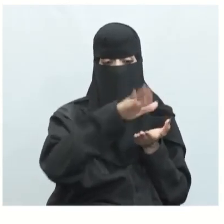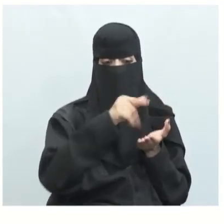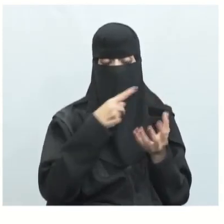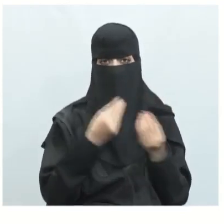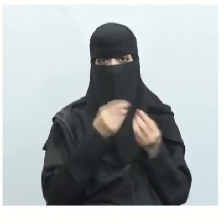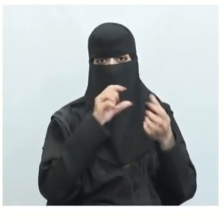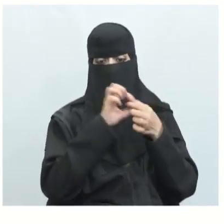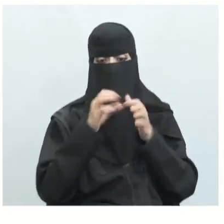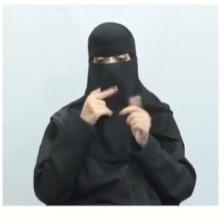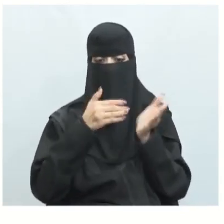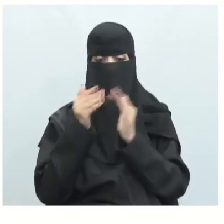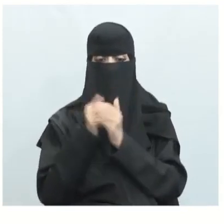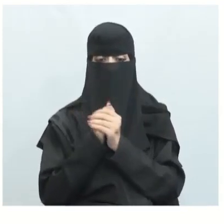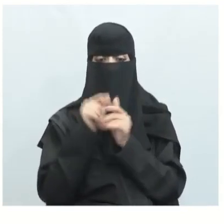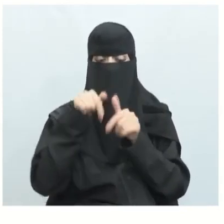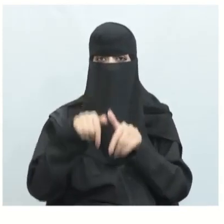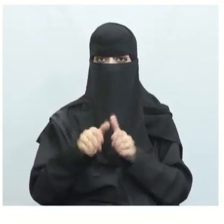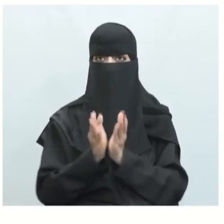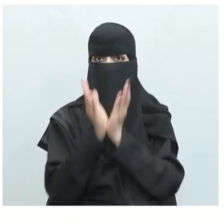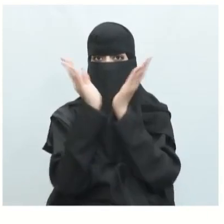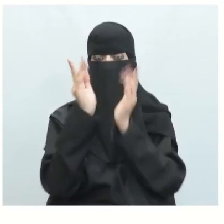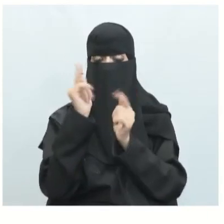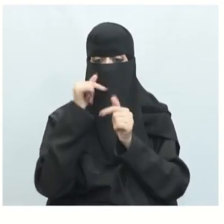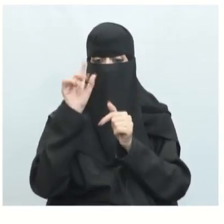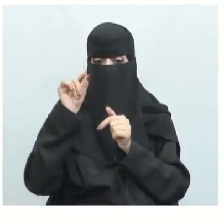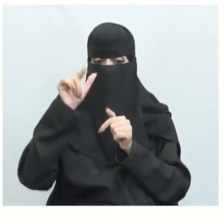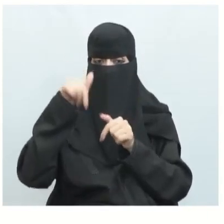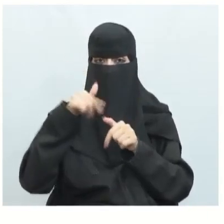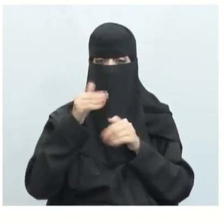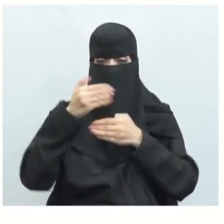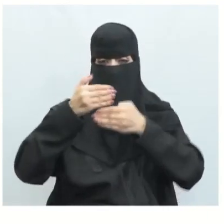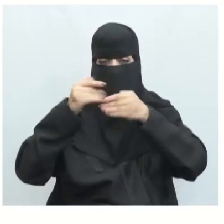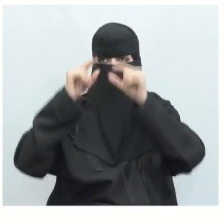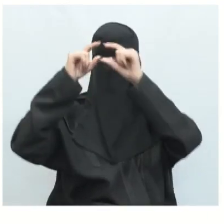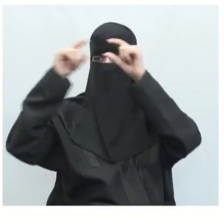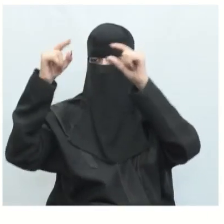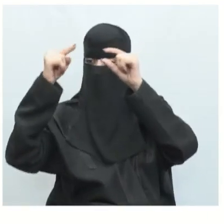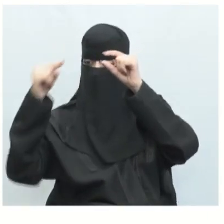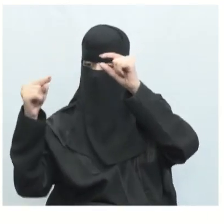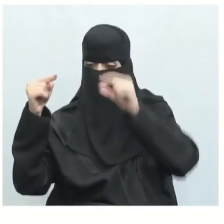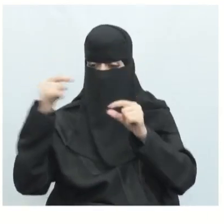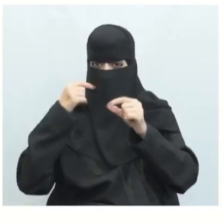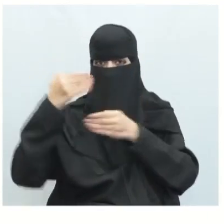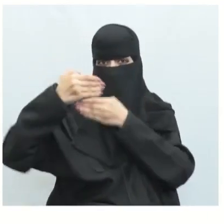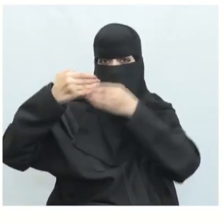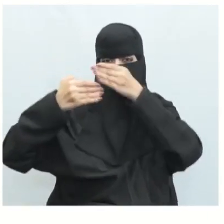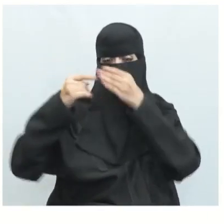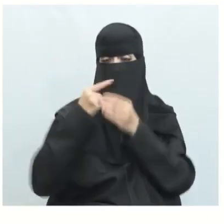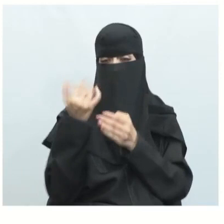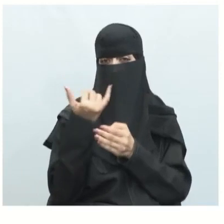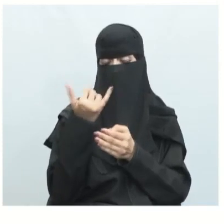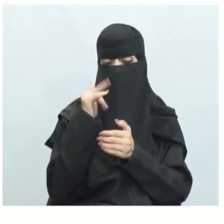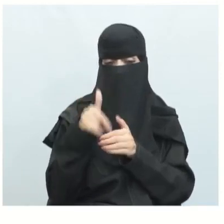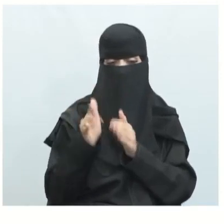العقد الاشجار ايضا تتميز ببساطه التركيب سهل تركيب الاشجار في